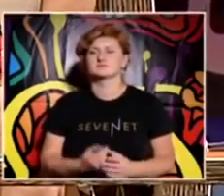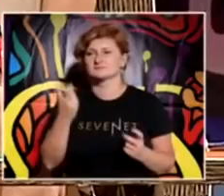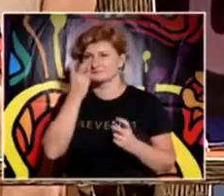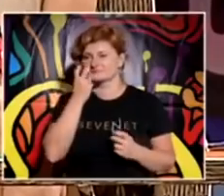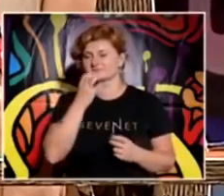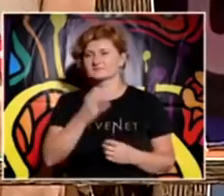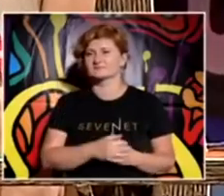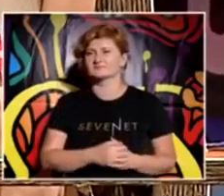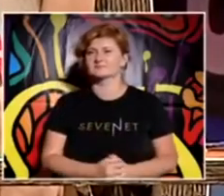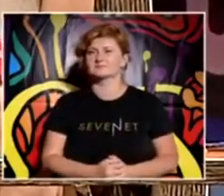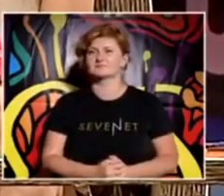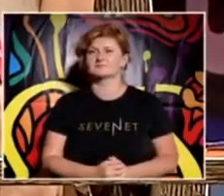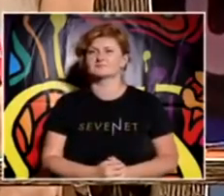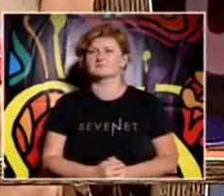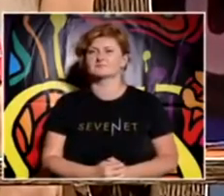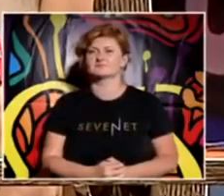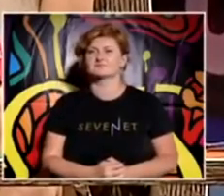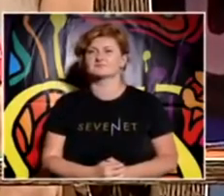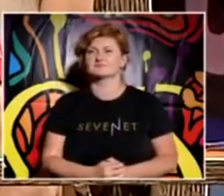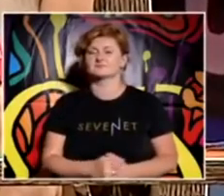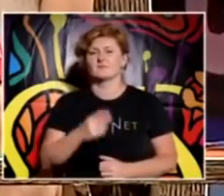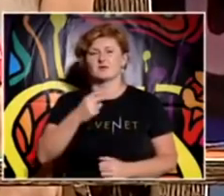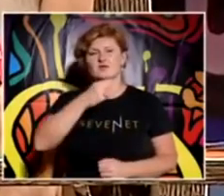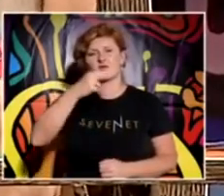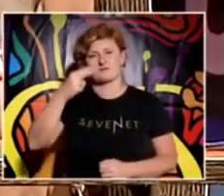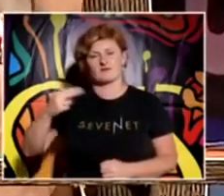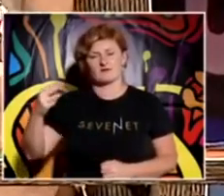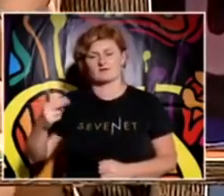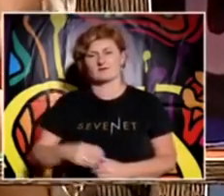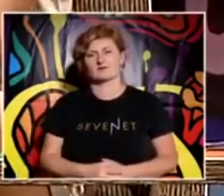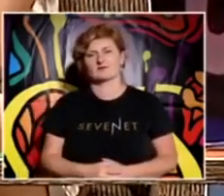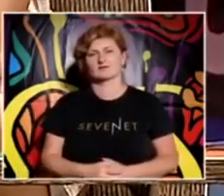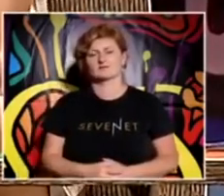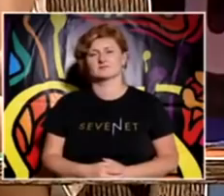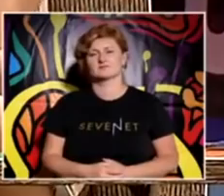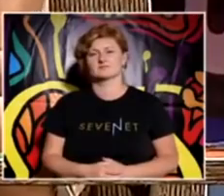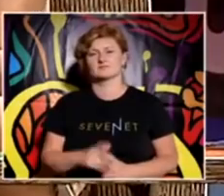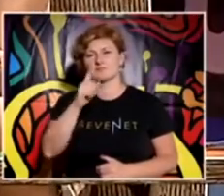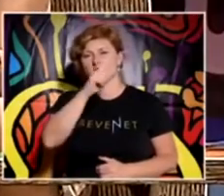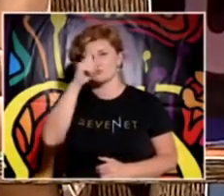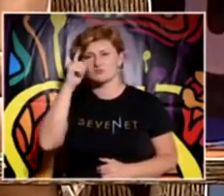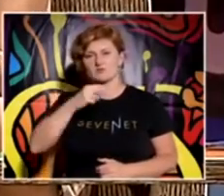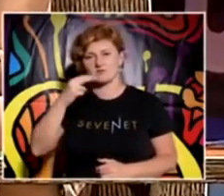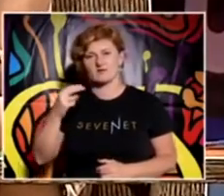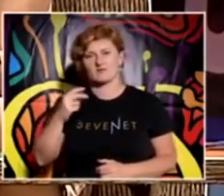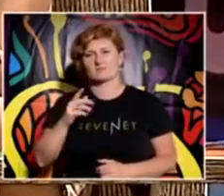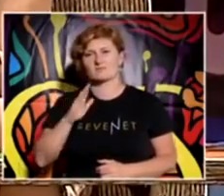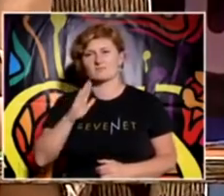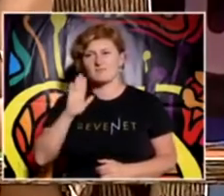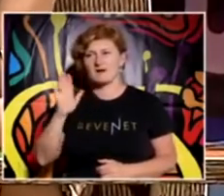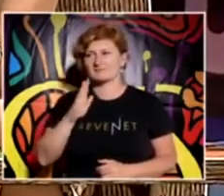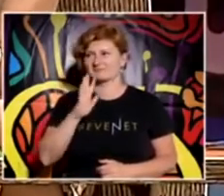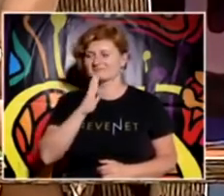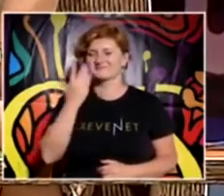odpuścić. Znaczy w ogóle sami Norwegowie, tak wydawałoby się ludzie jak my, a jednak mają w sobie coś z tych Wikingów,